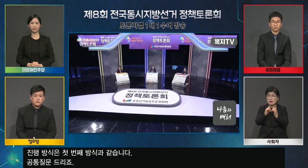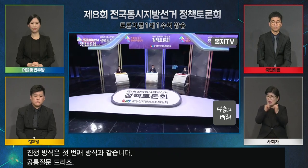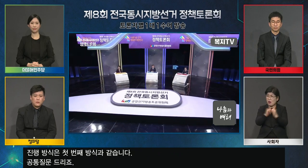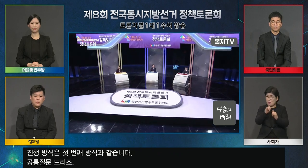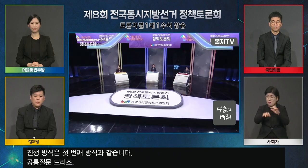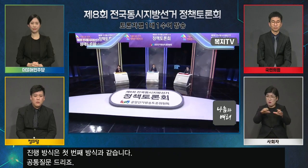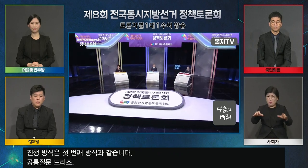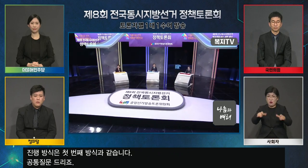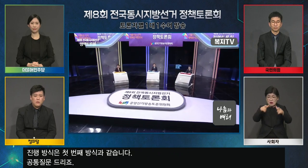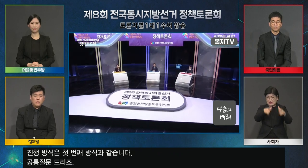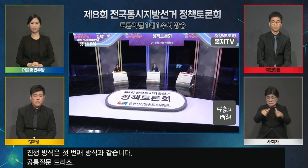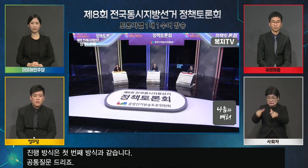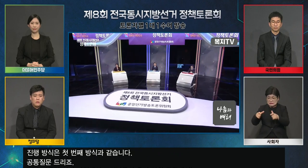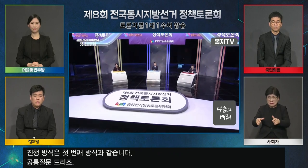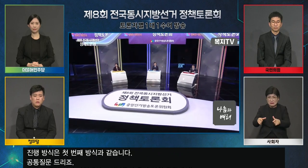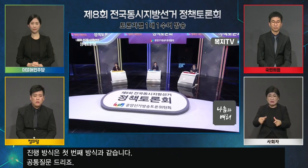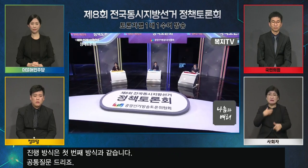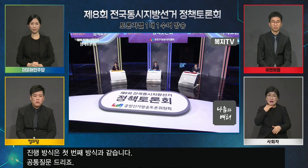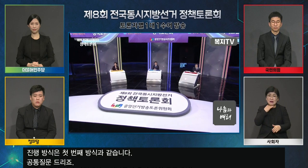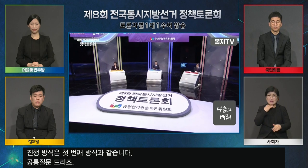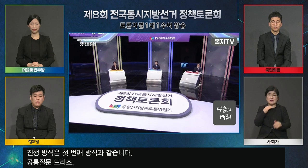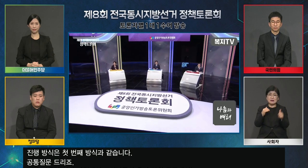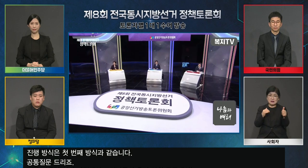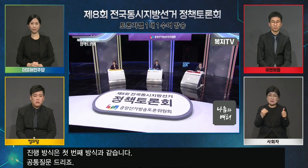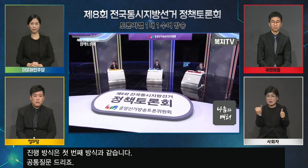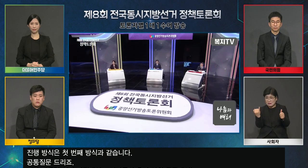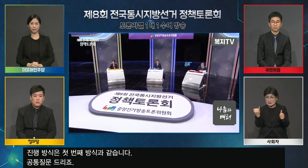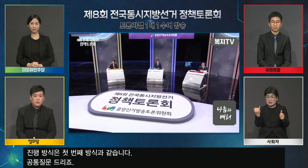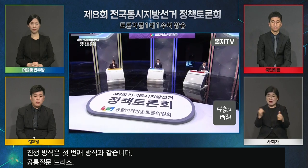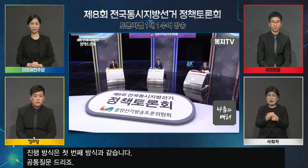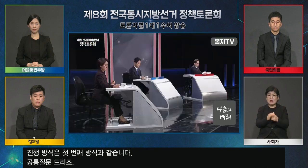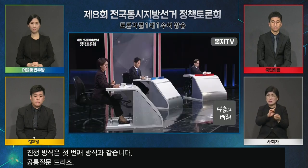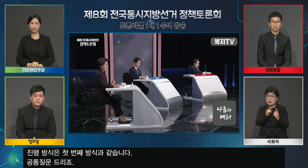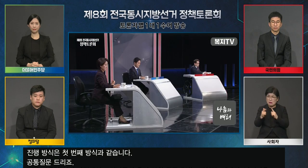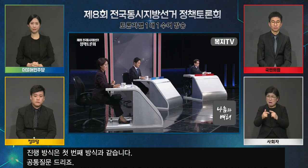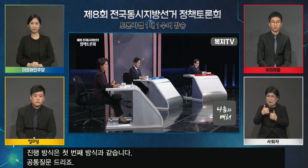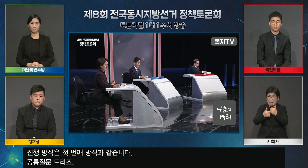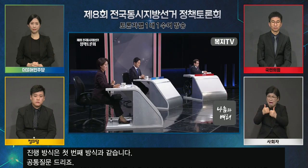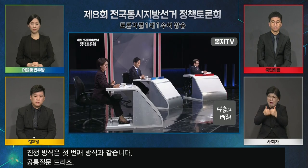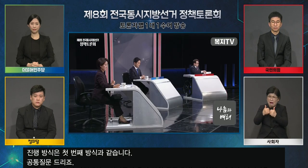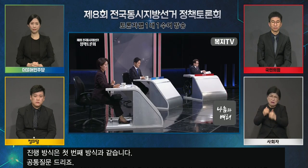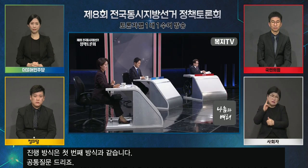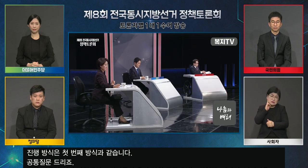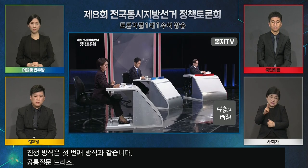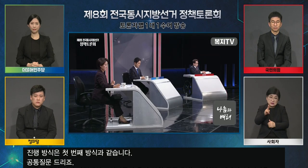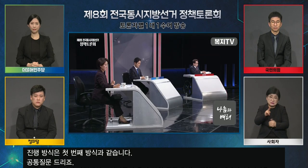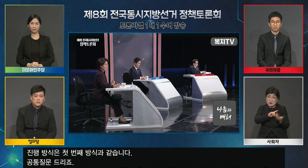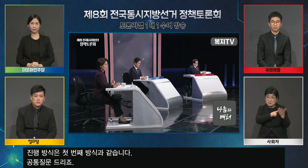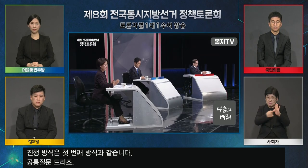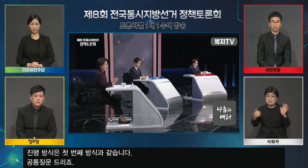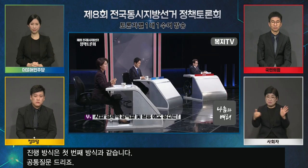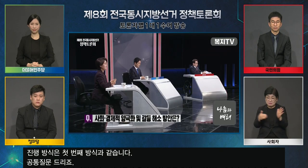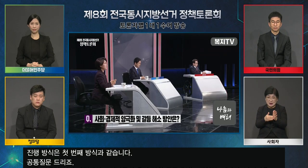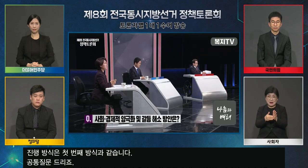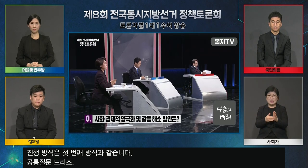지역 간, 세대 간, 남녀 간, 계층 간 갈등이 표출되고 있습니다. 이러한 갈등과 함께